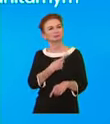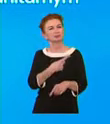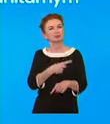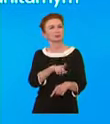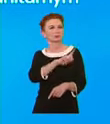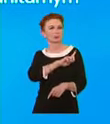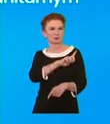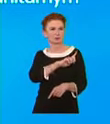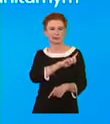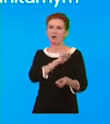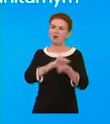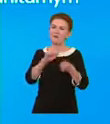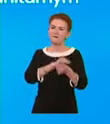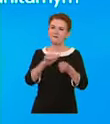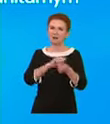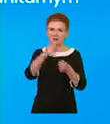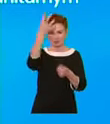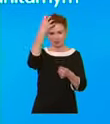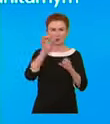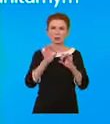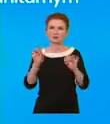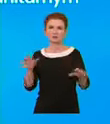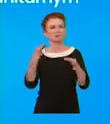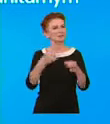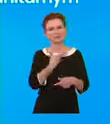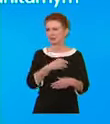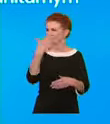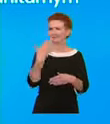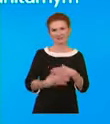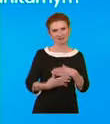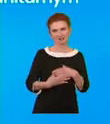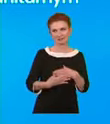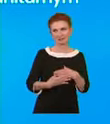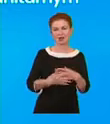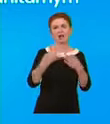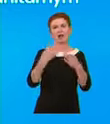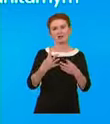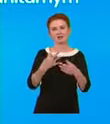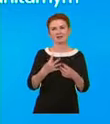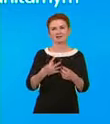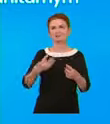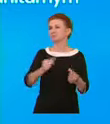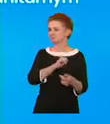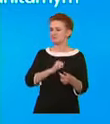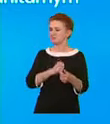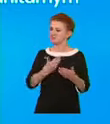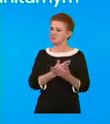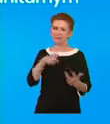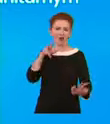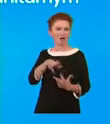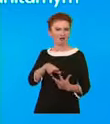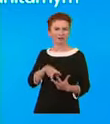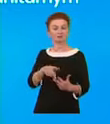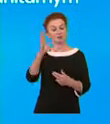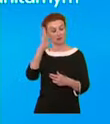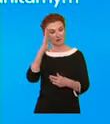z koronawirusem dziś się nie kończy, ale przechodzimy do kontrofensywy. Jestem przekonany, że mamy